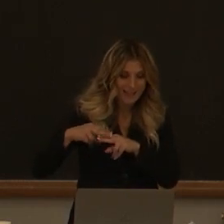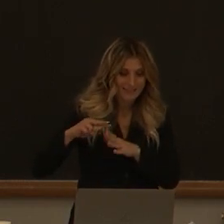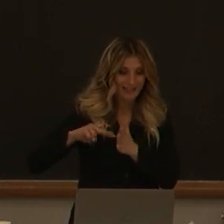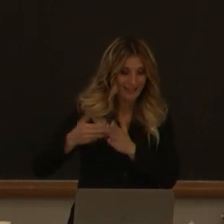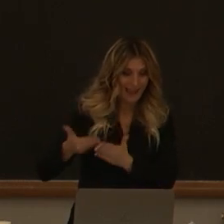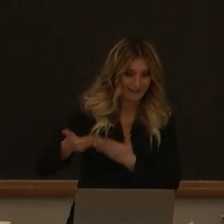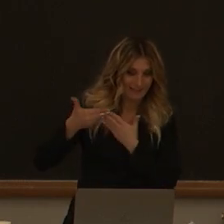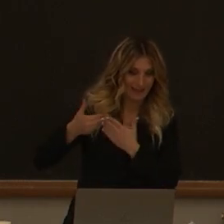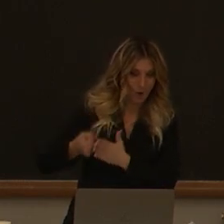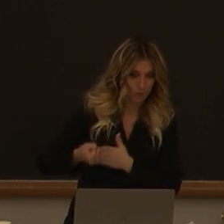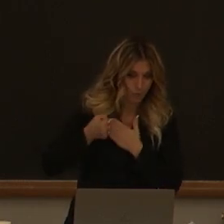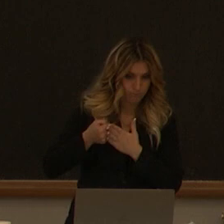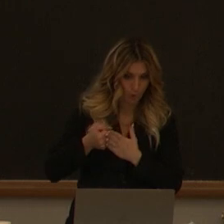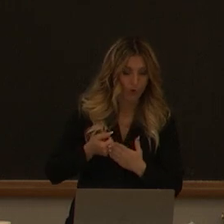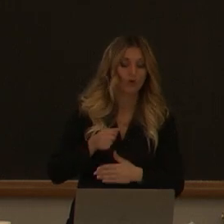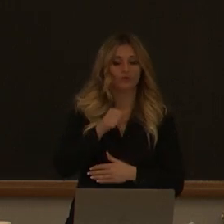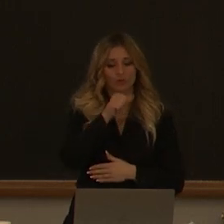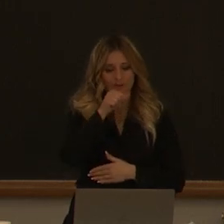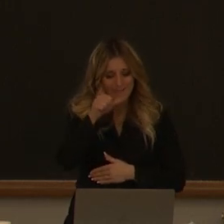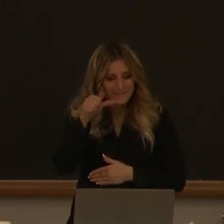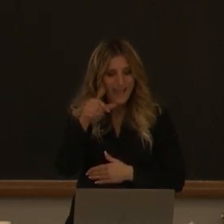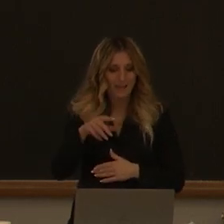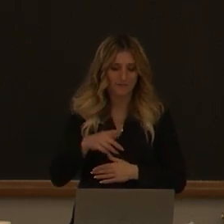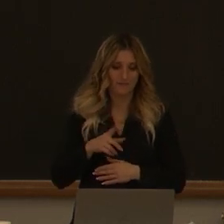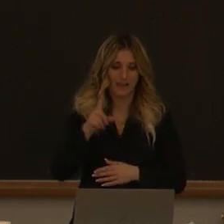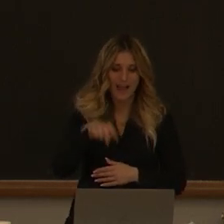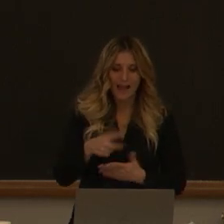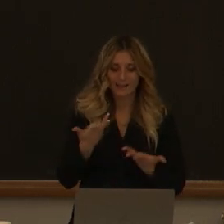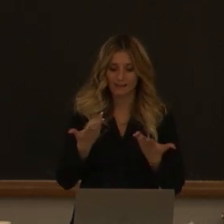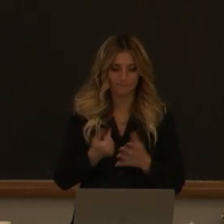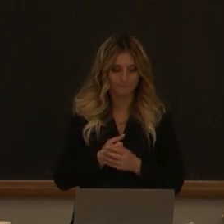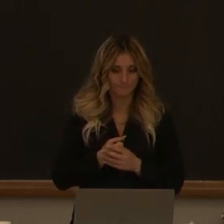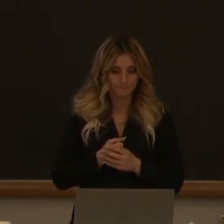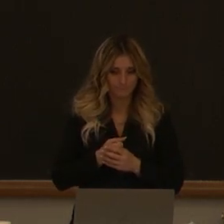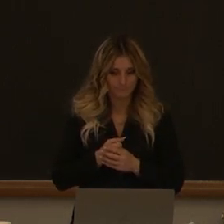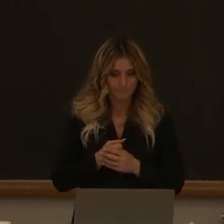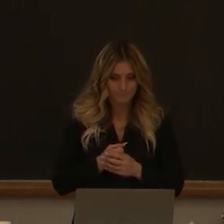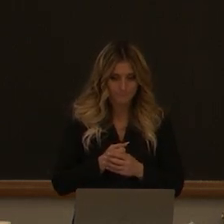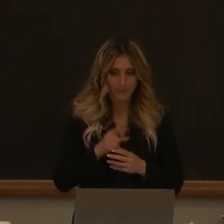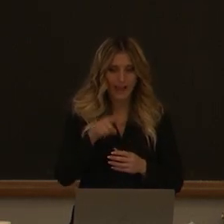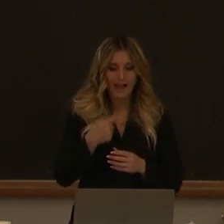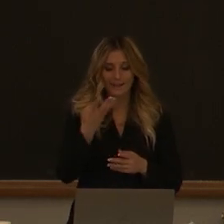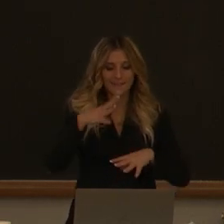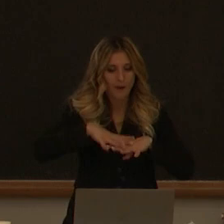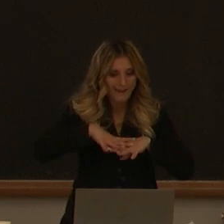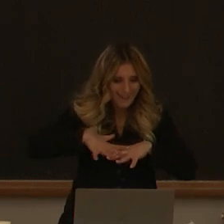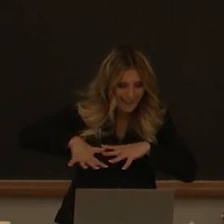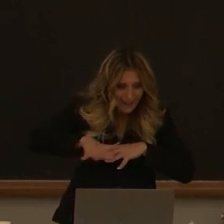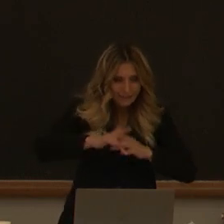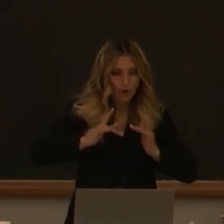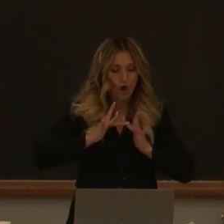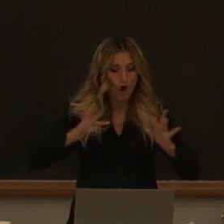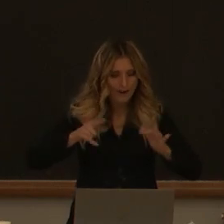essere accompagnata da, dalla creazione di reti, di connessioni,